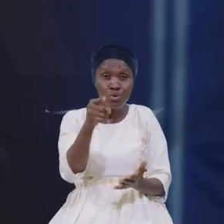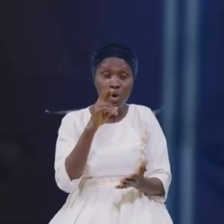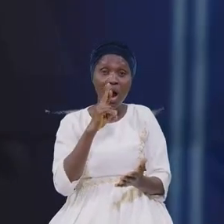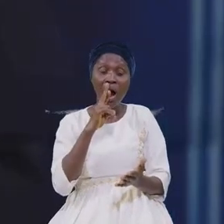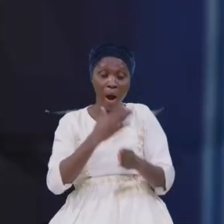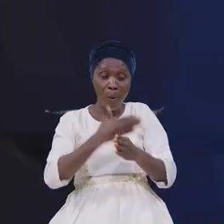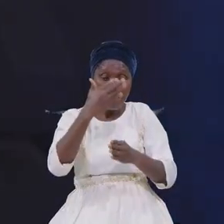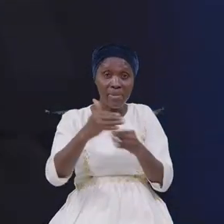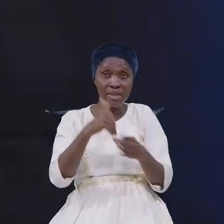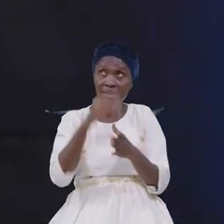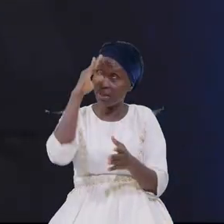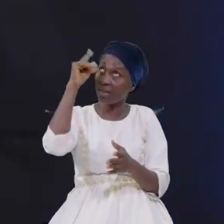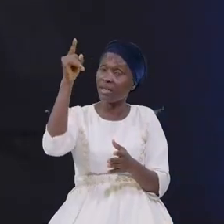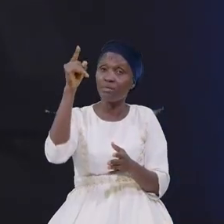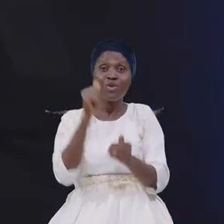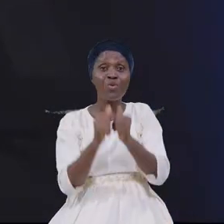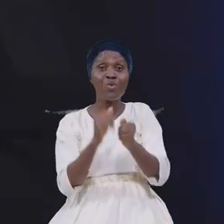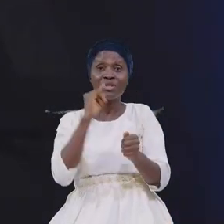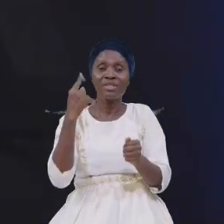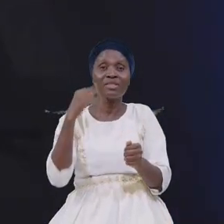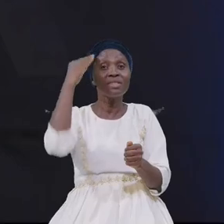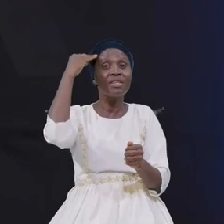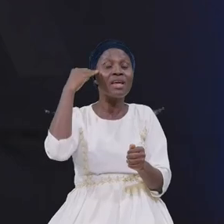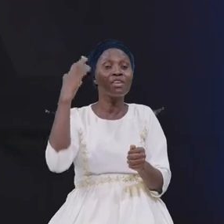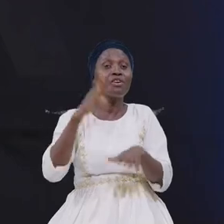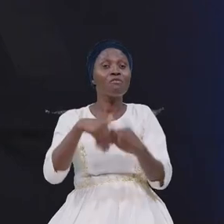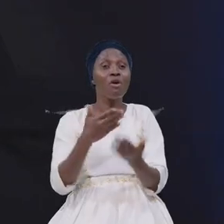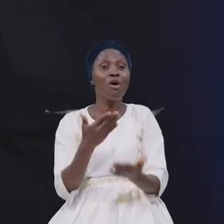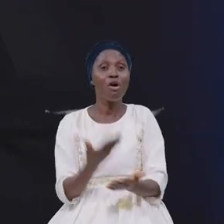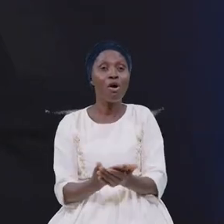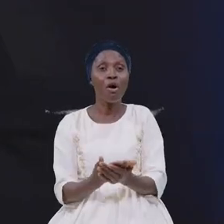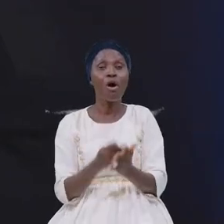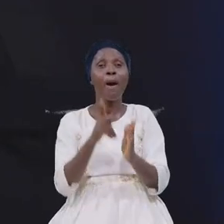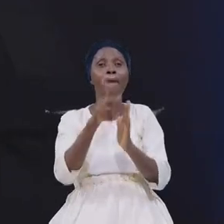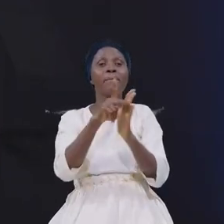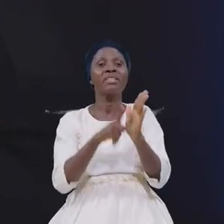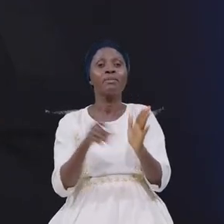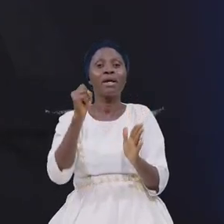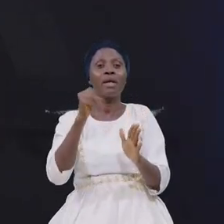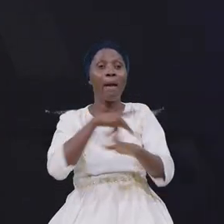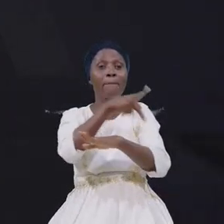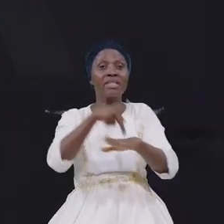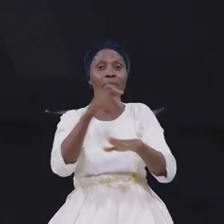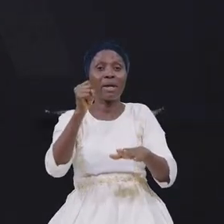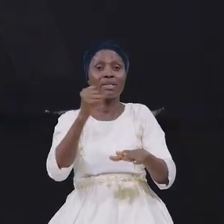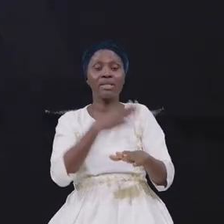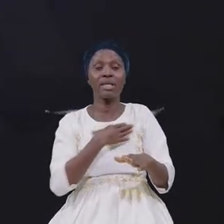Vous avez tout pleinement en lui qui est le chef de toute domination et de toute